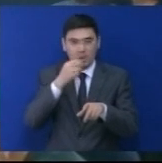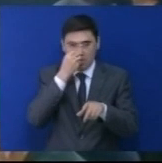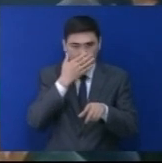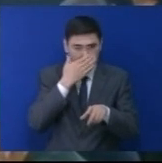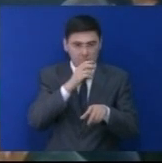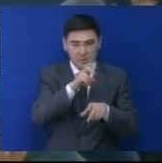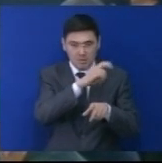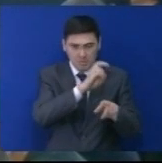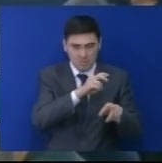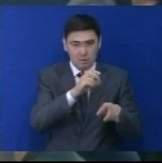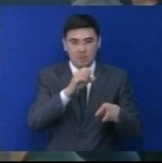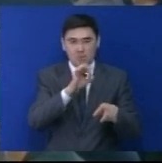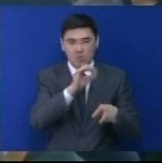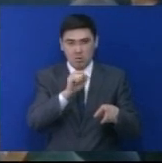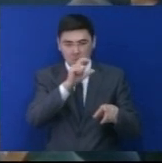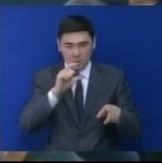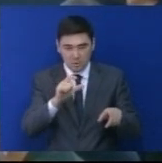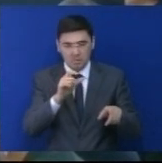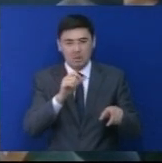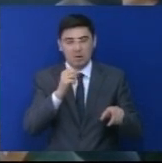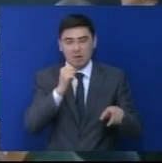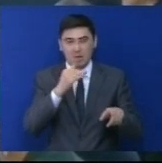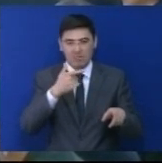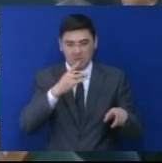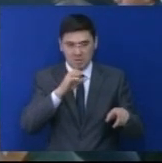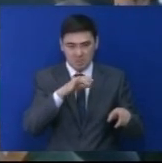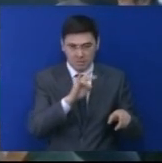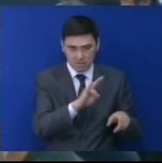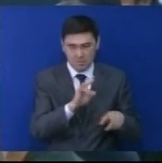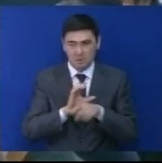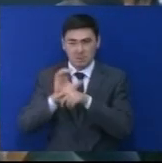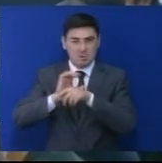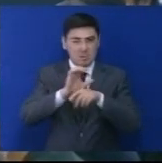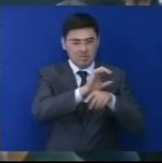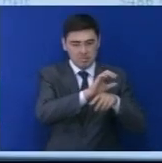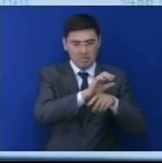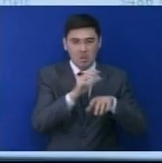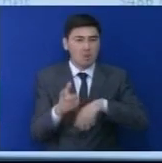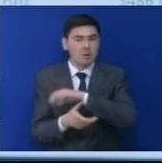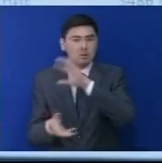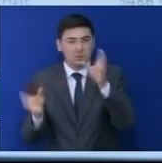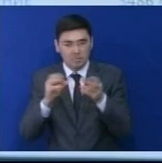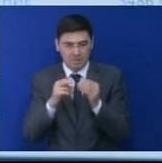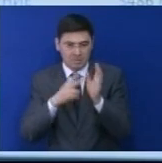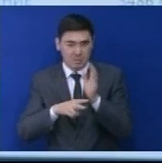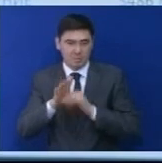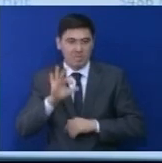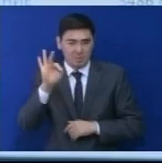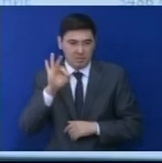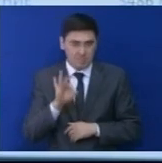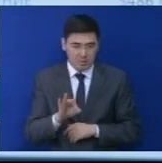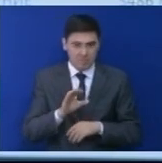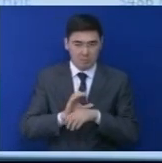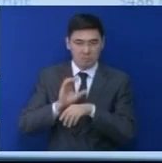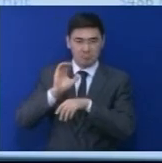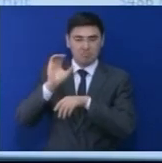Кыргызстан, Объединенные Арабские Эмираты и Афганистан. Совокупно на данные страны приходится 75%